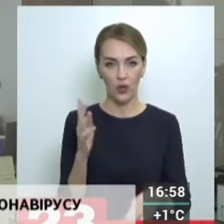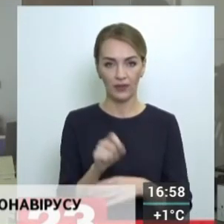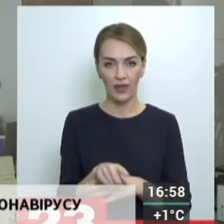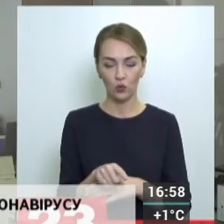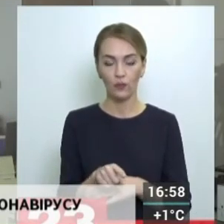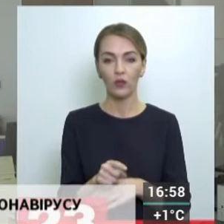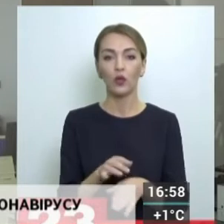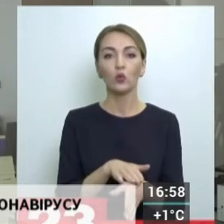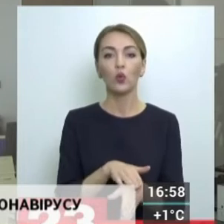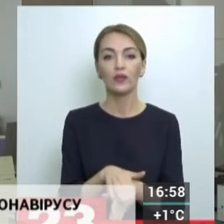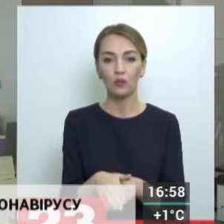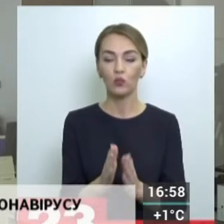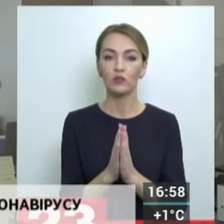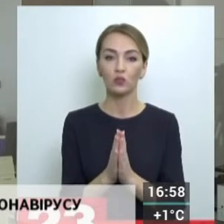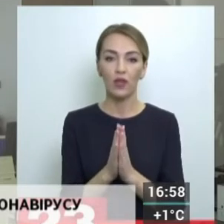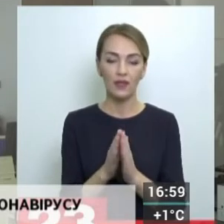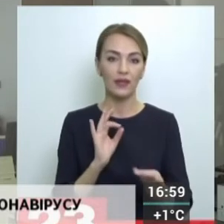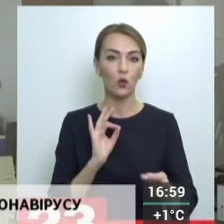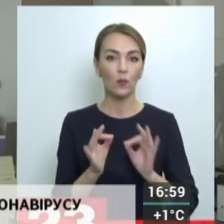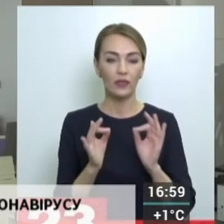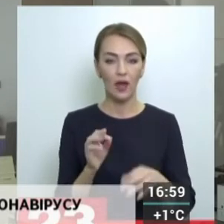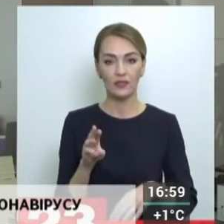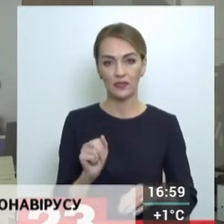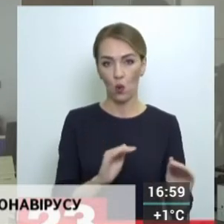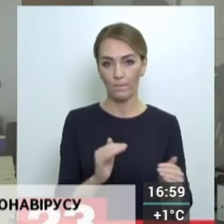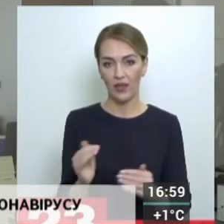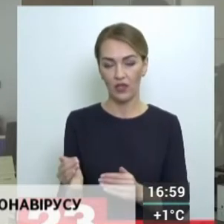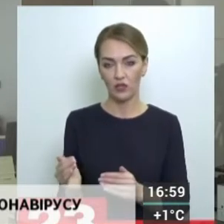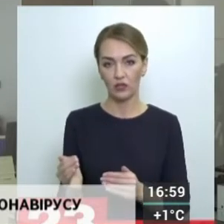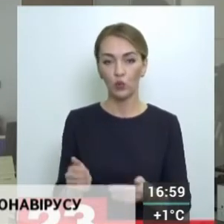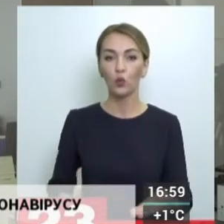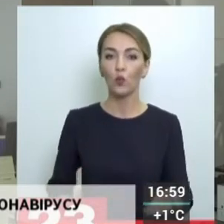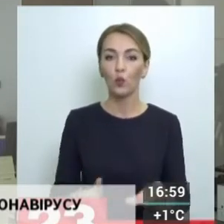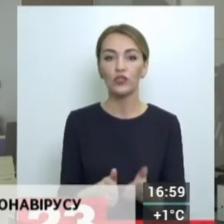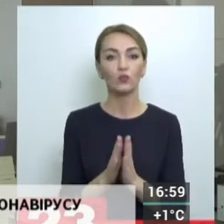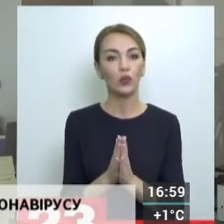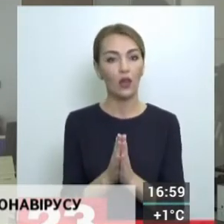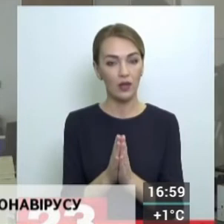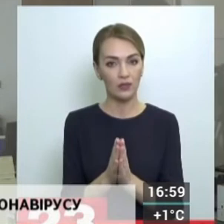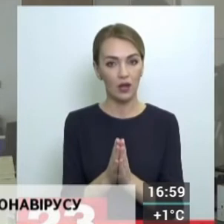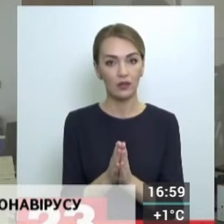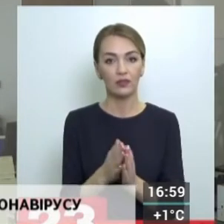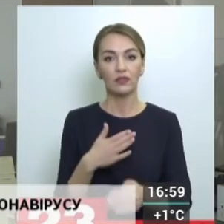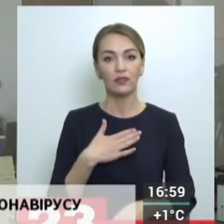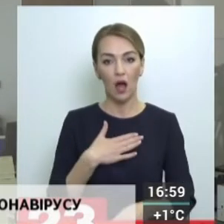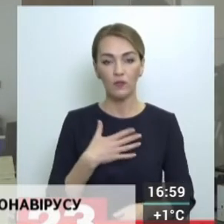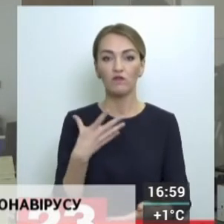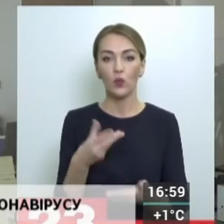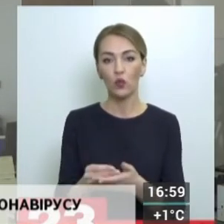Дотримуйтесь, будь ласка, рекомендацій та обмежень. Допоможіть, будь ласка, нам своєю